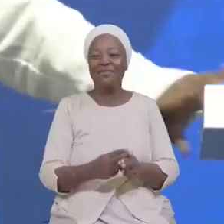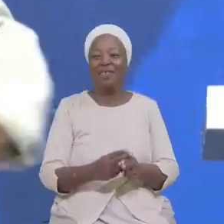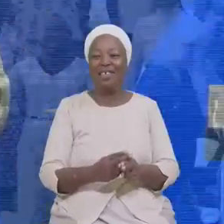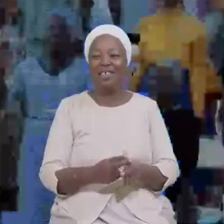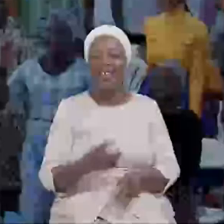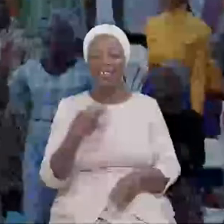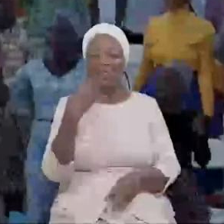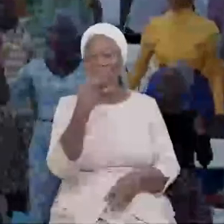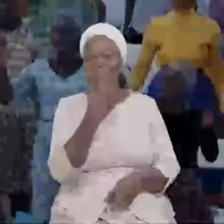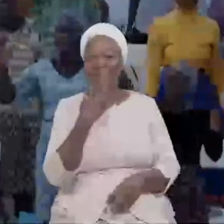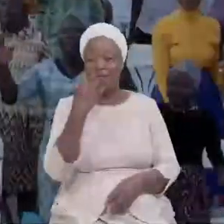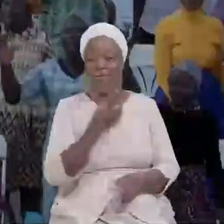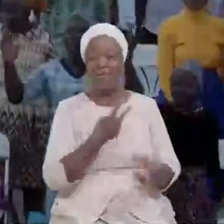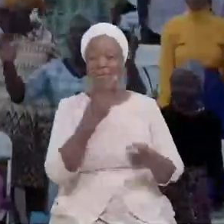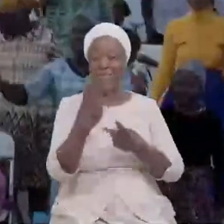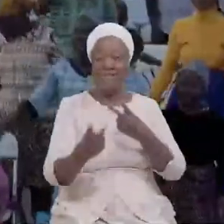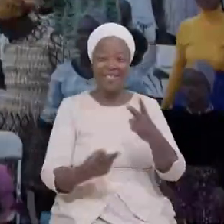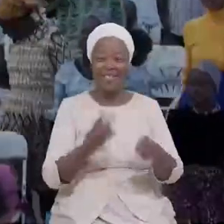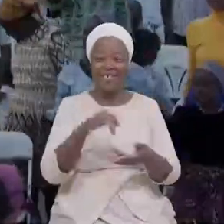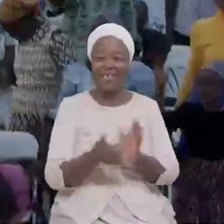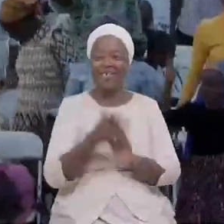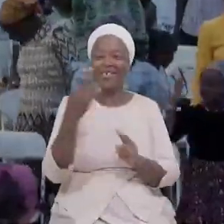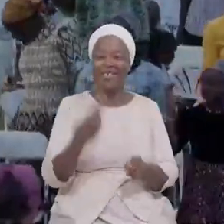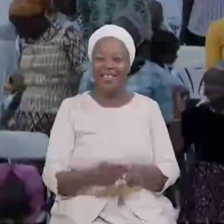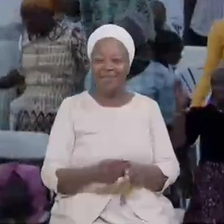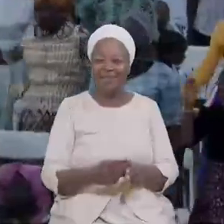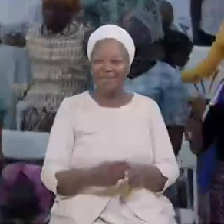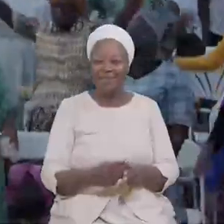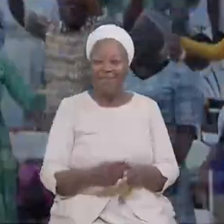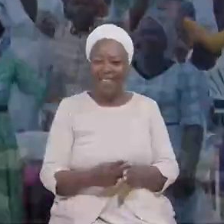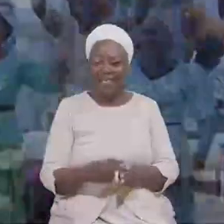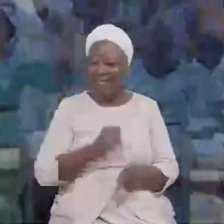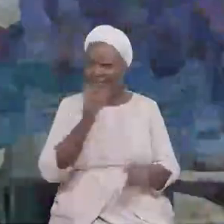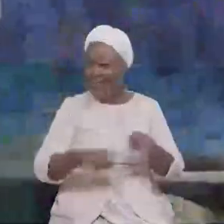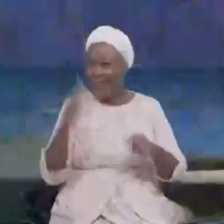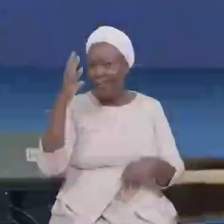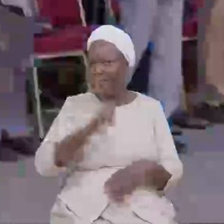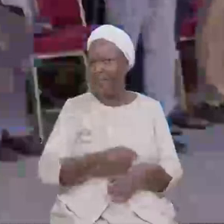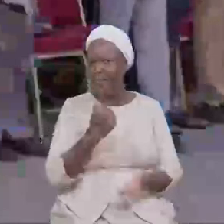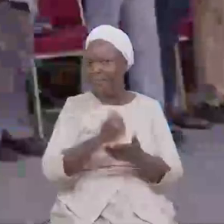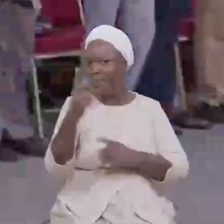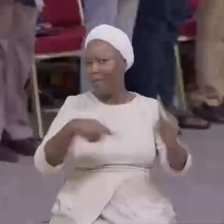visitation glorieuse. Je n'entends même pas l'amen, hein.